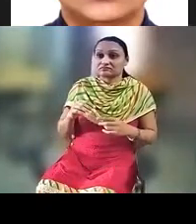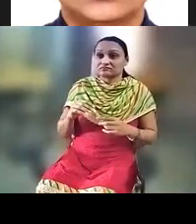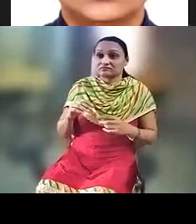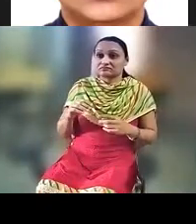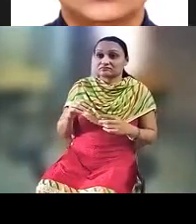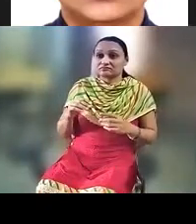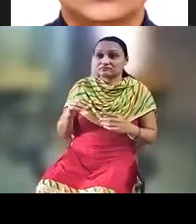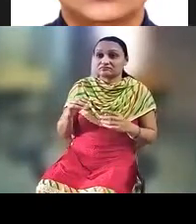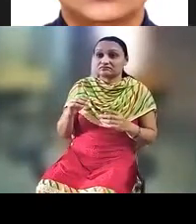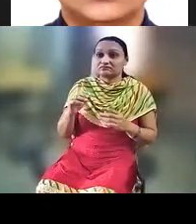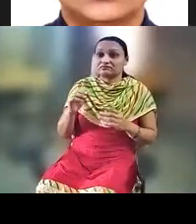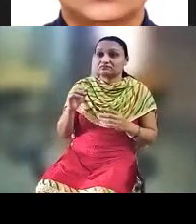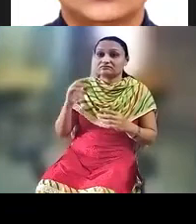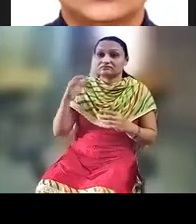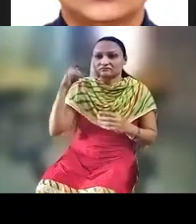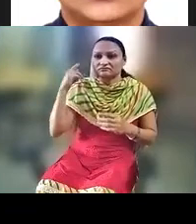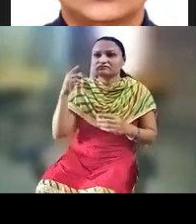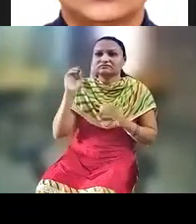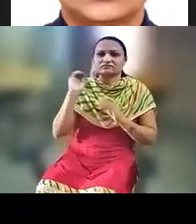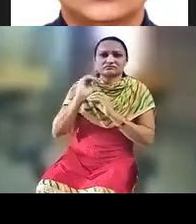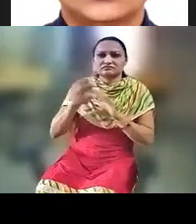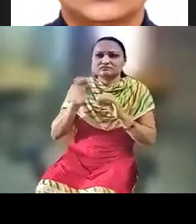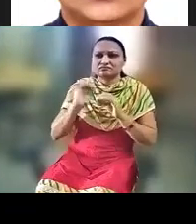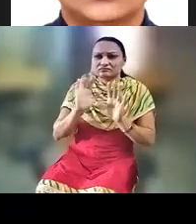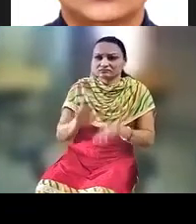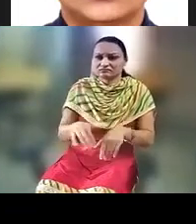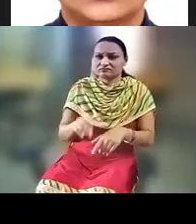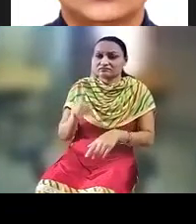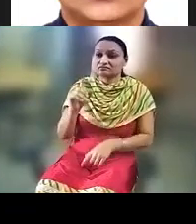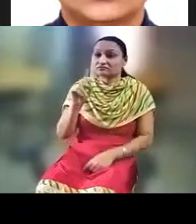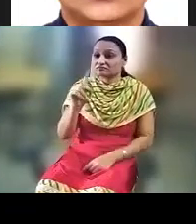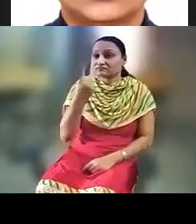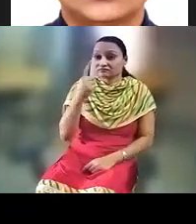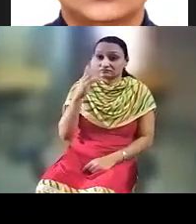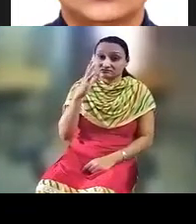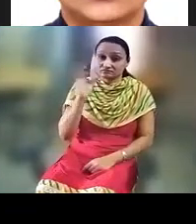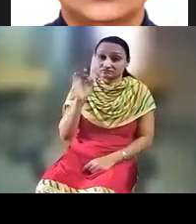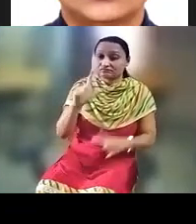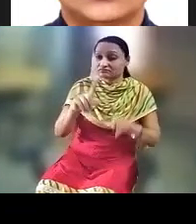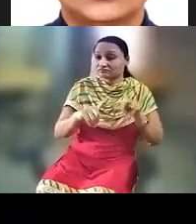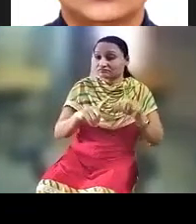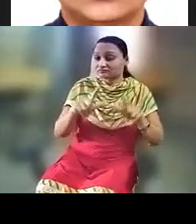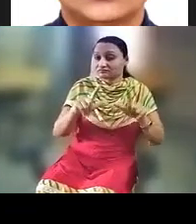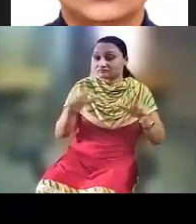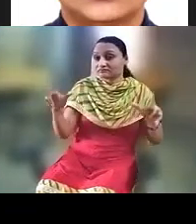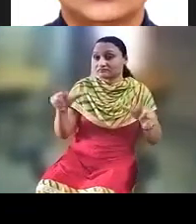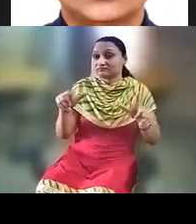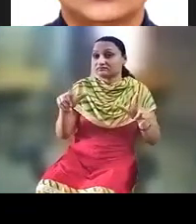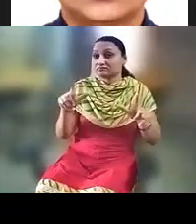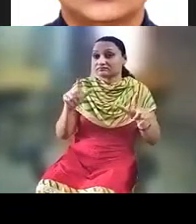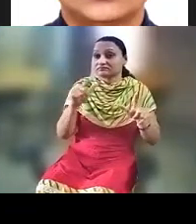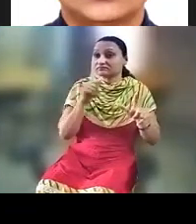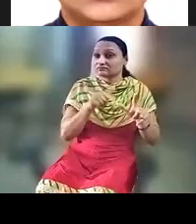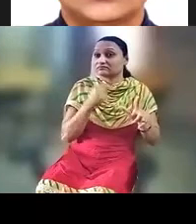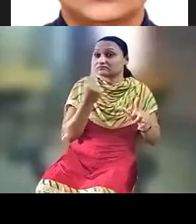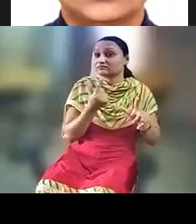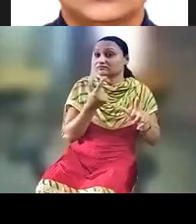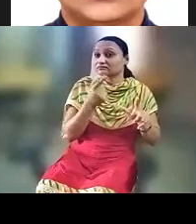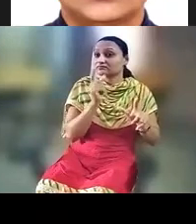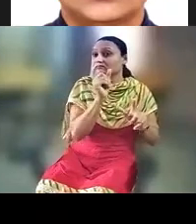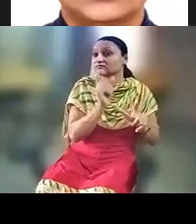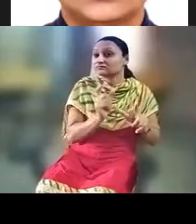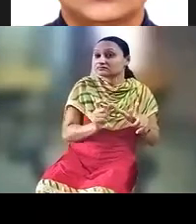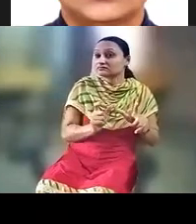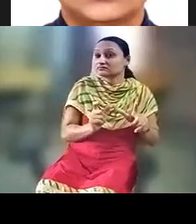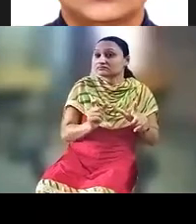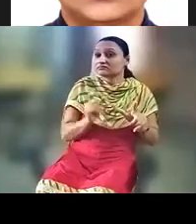है, और डिस्क्रिमिनेशन के लिए सबसे पहली चीज है हमारी भाषा। हम अपनी भाषा में ऐसे शब्दों का इस्तेमाल करते हैं जो कि